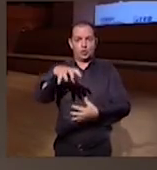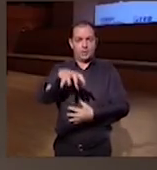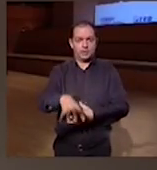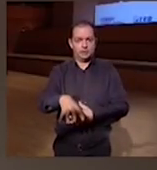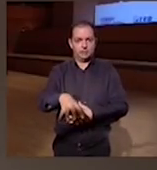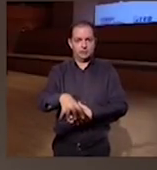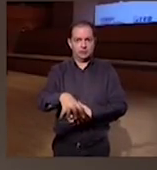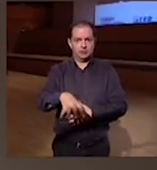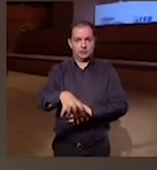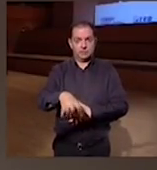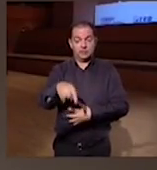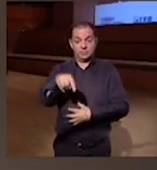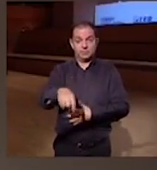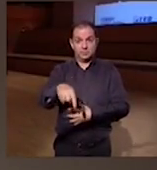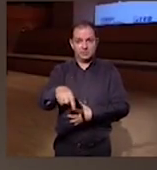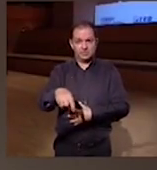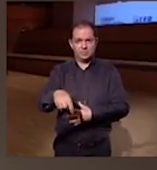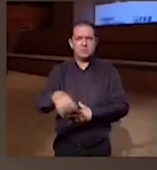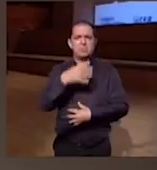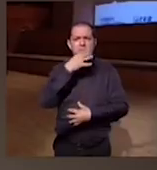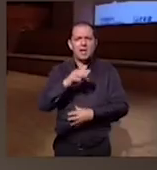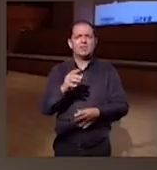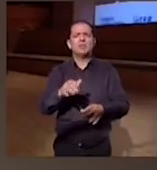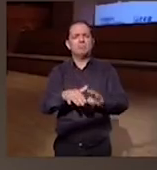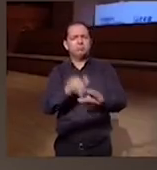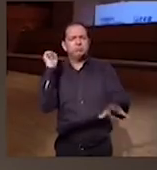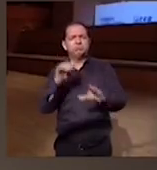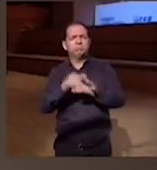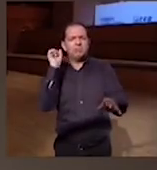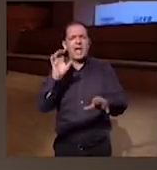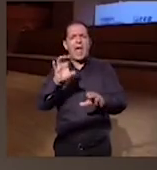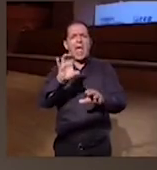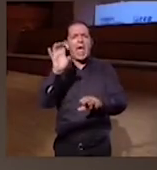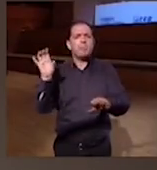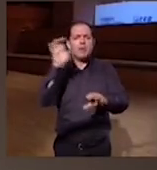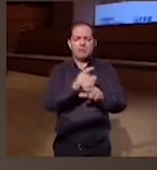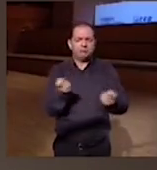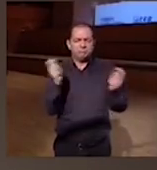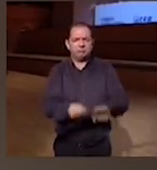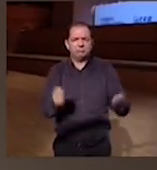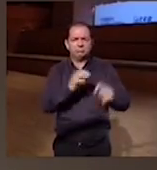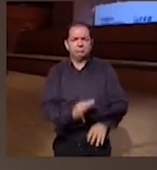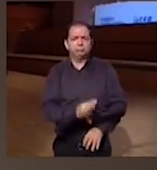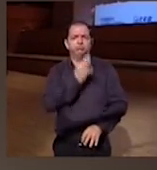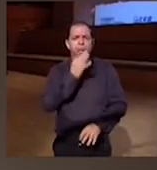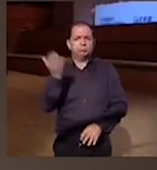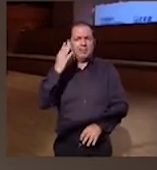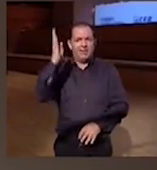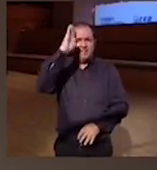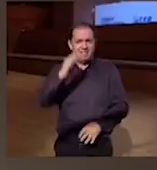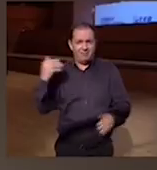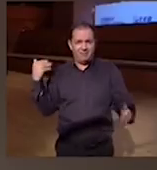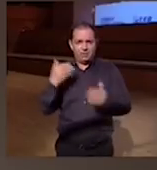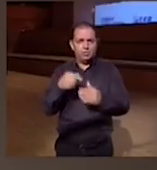σηκώσει το βάρος της ανάσχεσης της αποεπένδυσης που κλώνησε το παραγωγικό σύστημα της χώρας τα χρόνια της βαθιάς